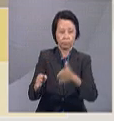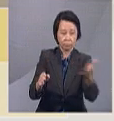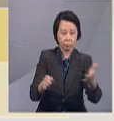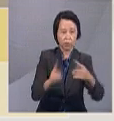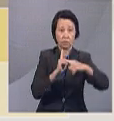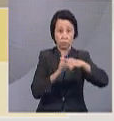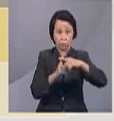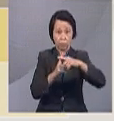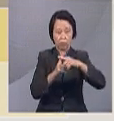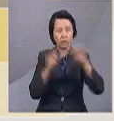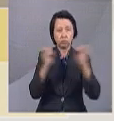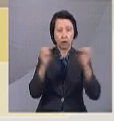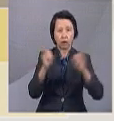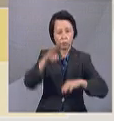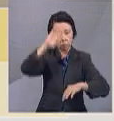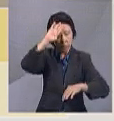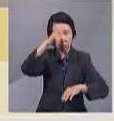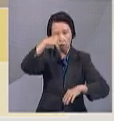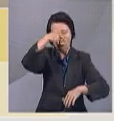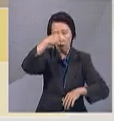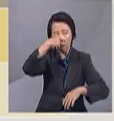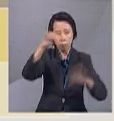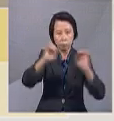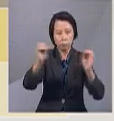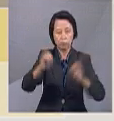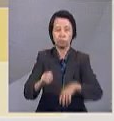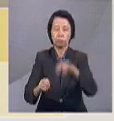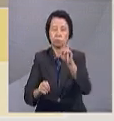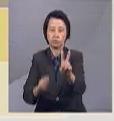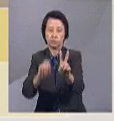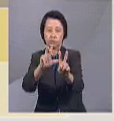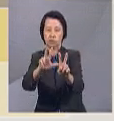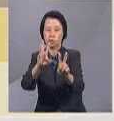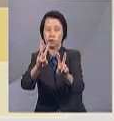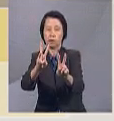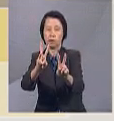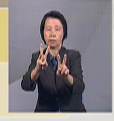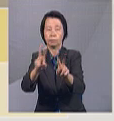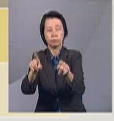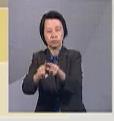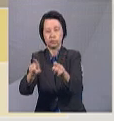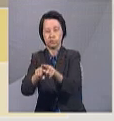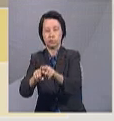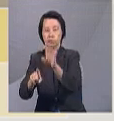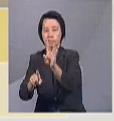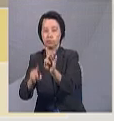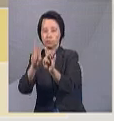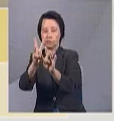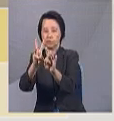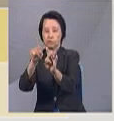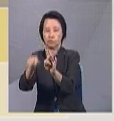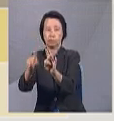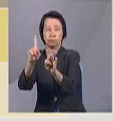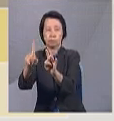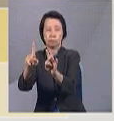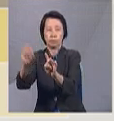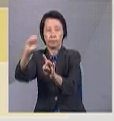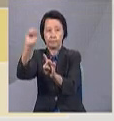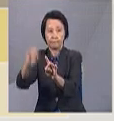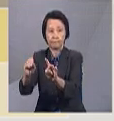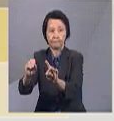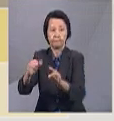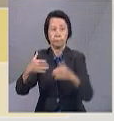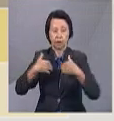postif dan tidak bekerja lele lela 236 KZ pertama dengan 86 populer 100